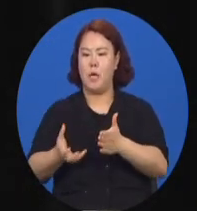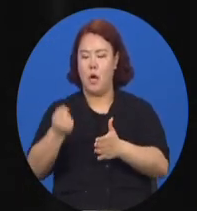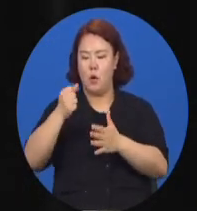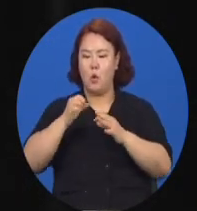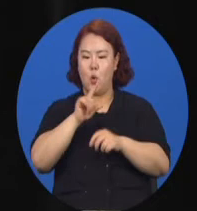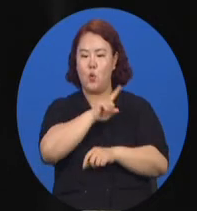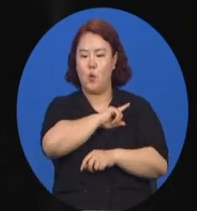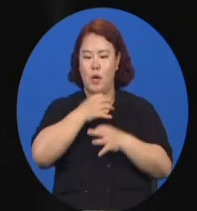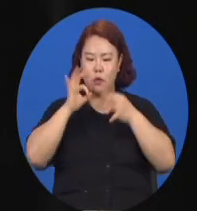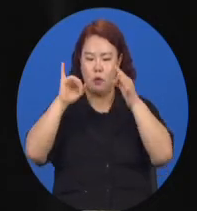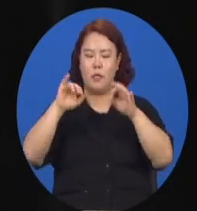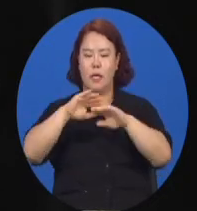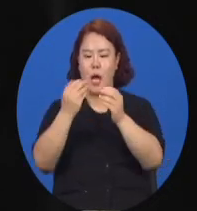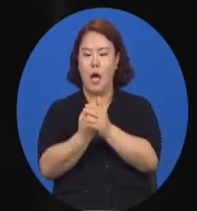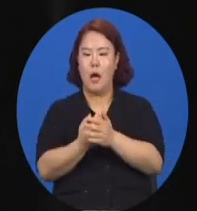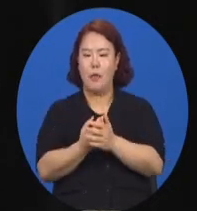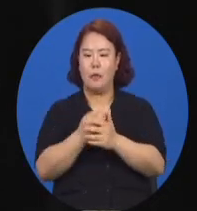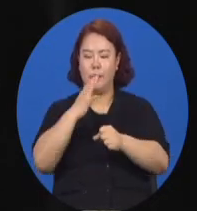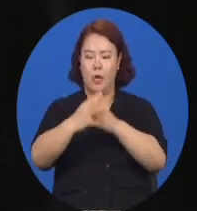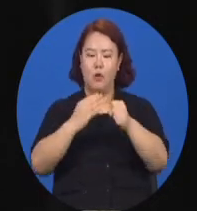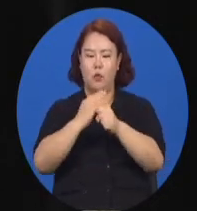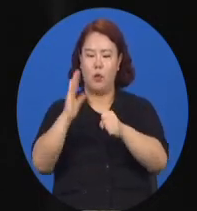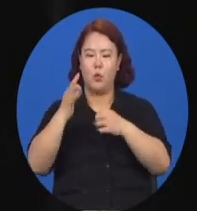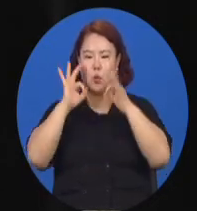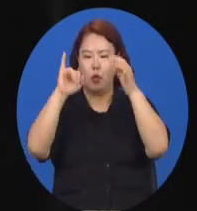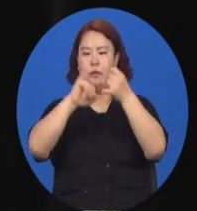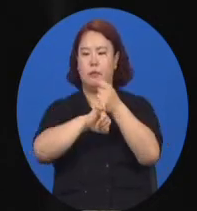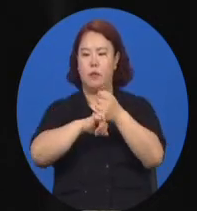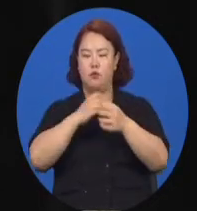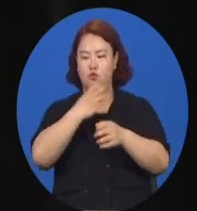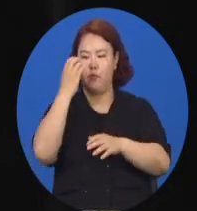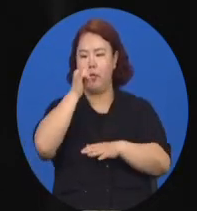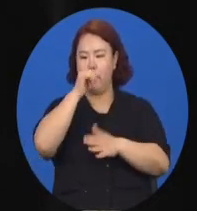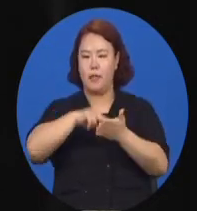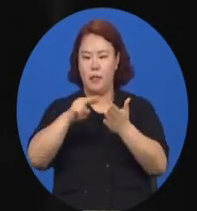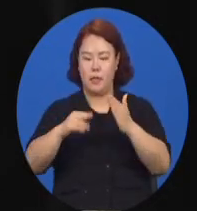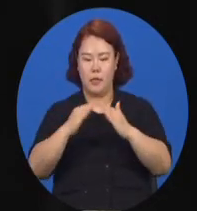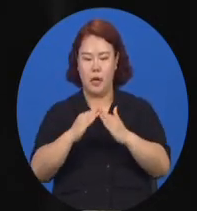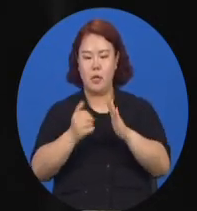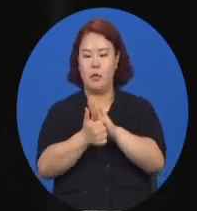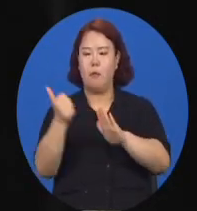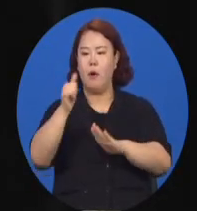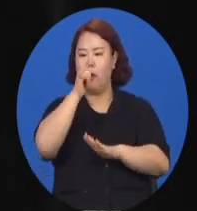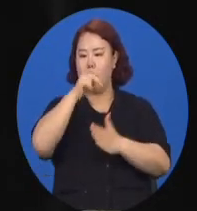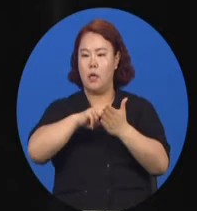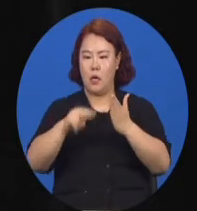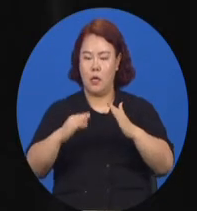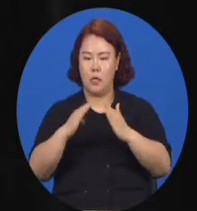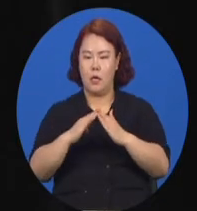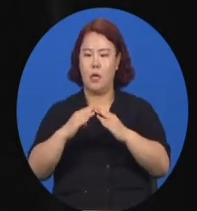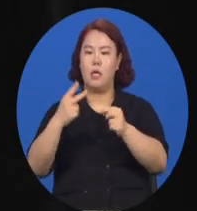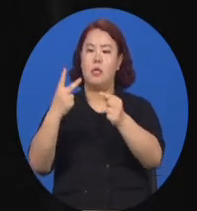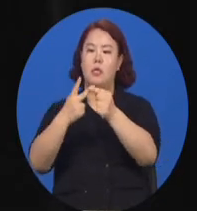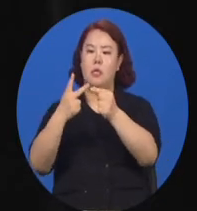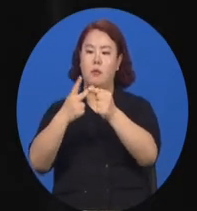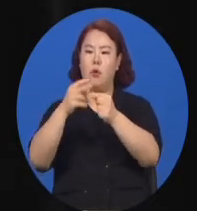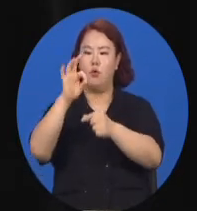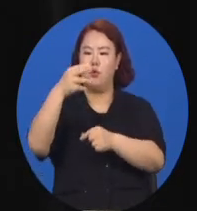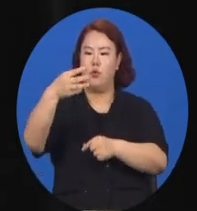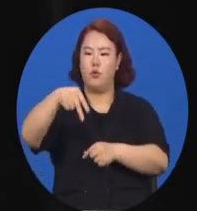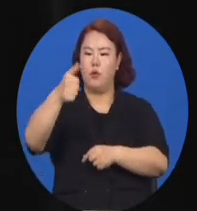앞으로의 4년이 되도록 노력을 하겠습니다. 이 꿈이 있는 단양, 희망이 있는 단양, 기호 2번 저 유한우가